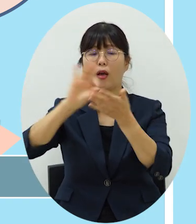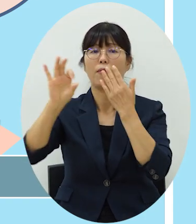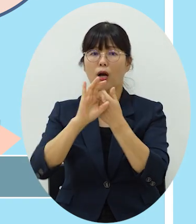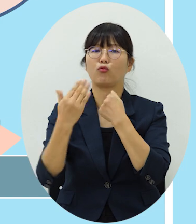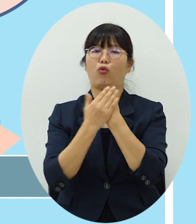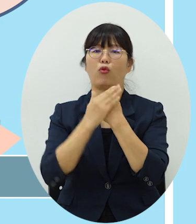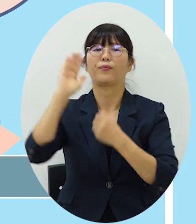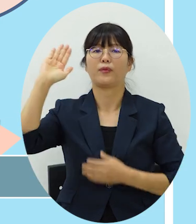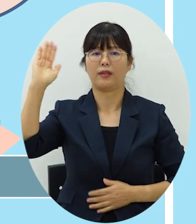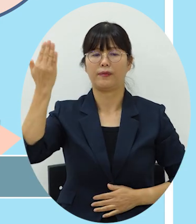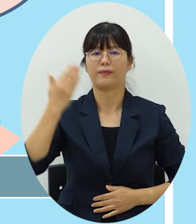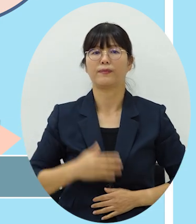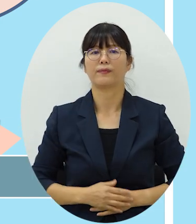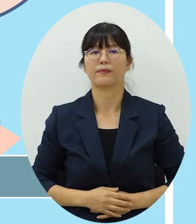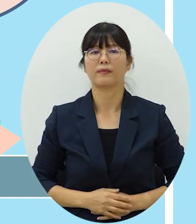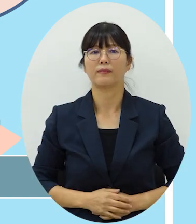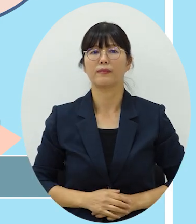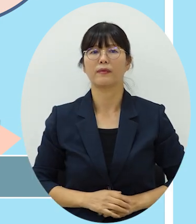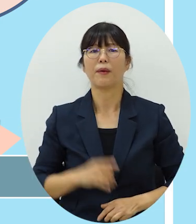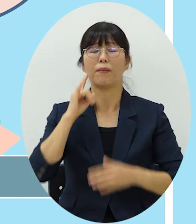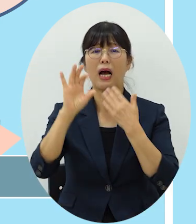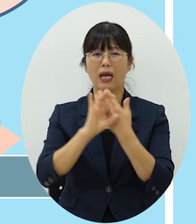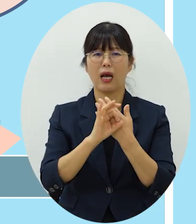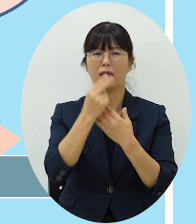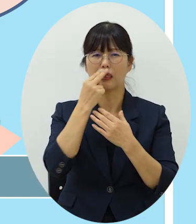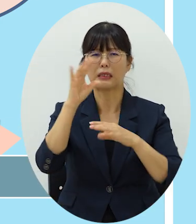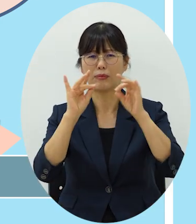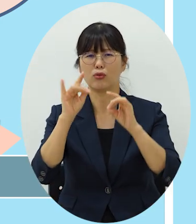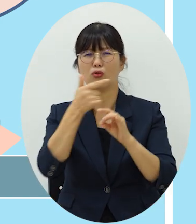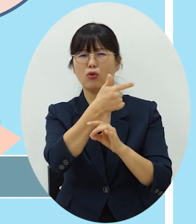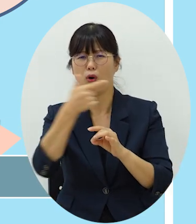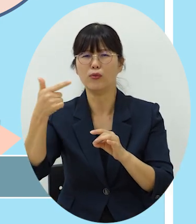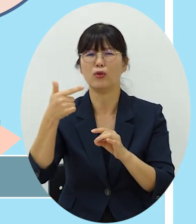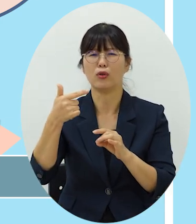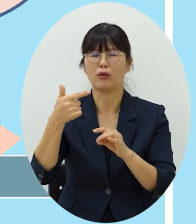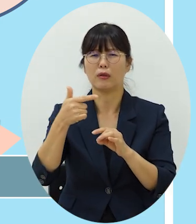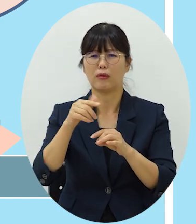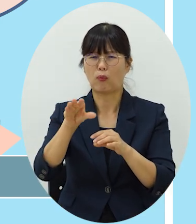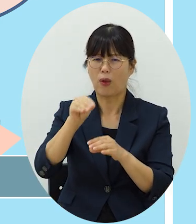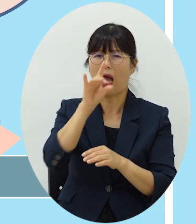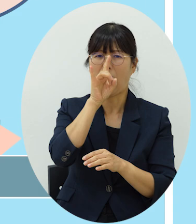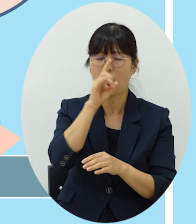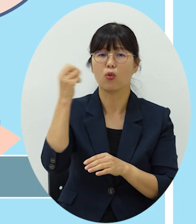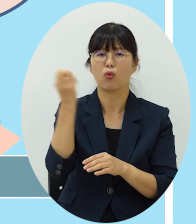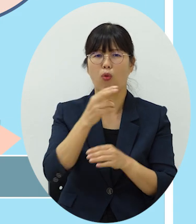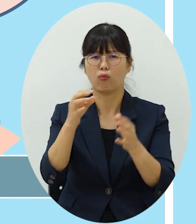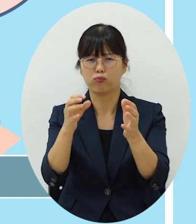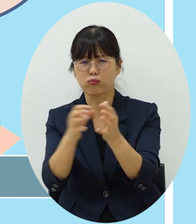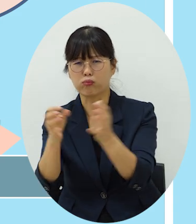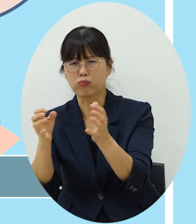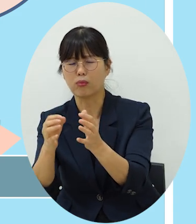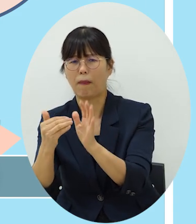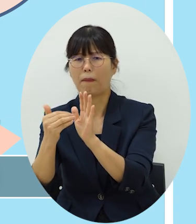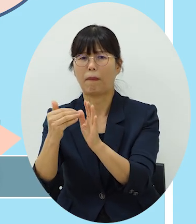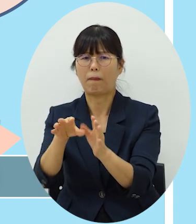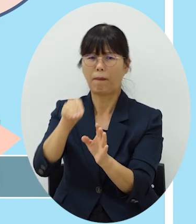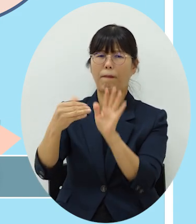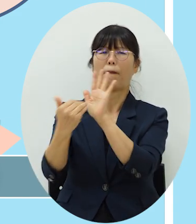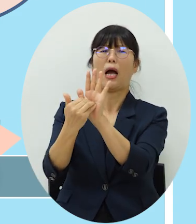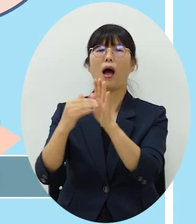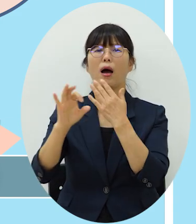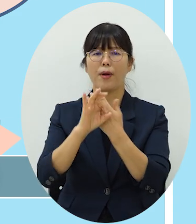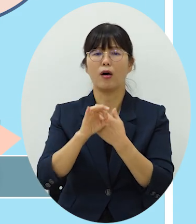네블라이저를 사용하면 도움이 됩니다. 만약 분비물이 너무 끈적해서 잘 나오지 않거나 덩어리가 되어 막혔다면